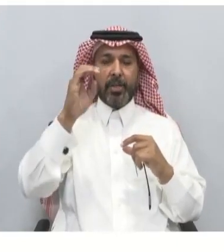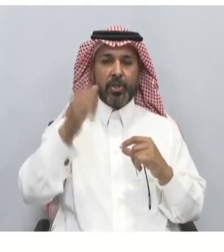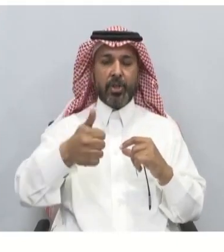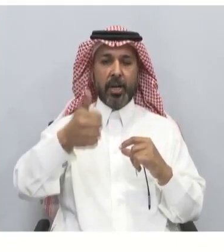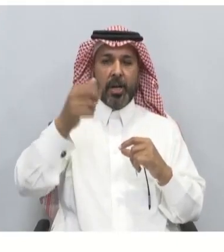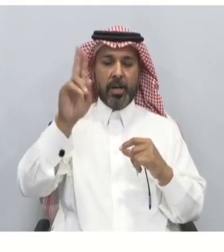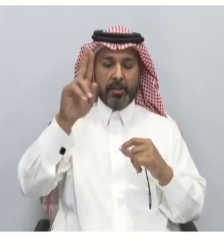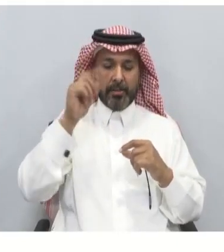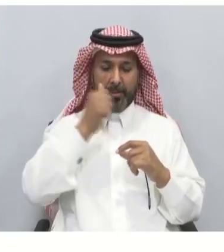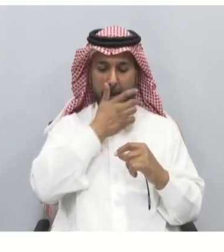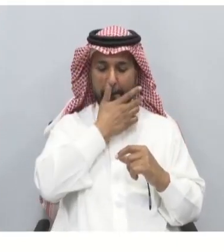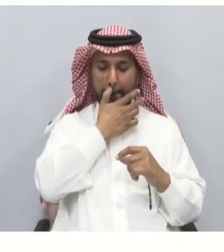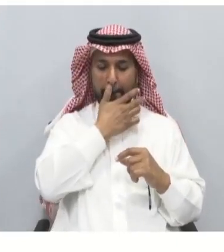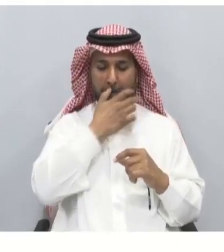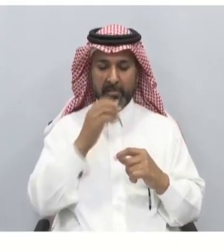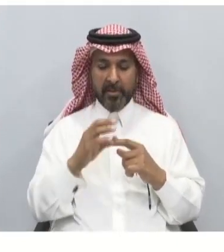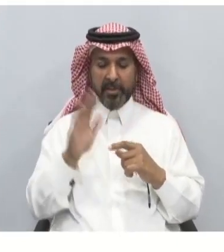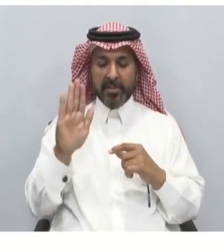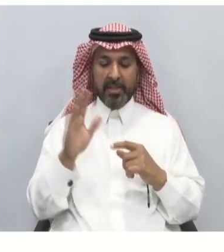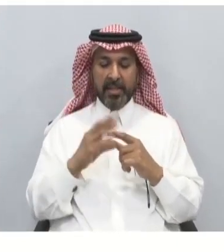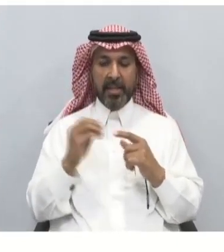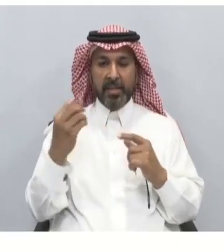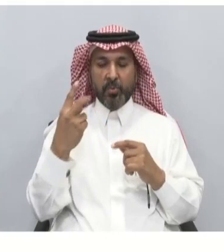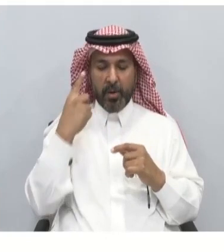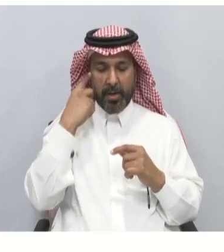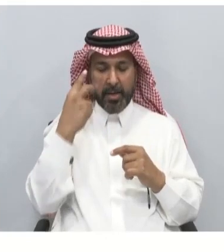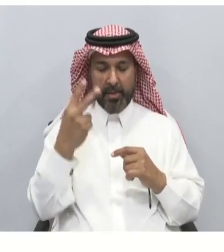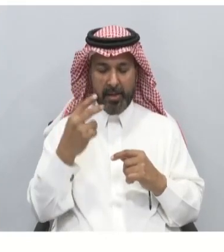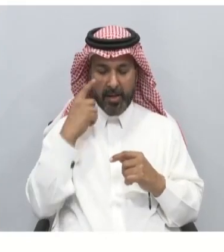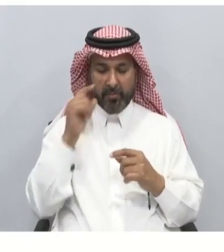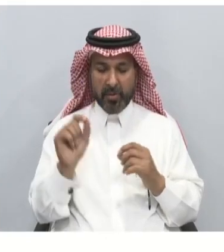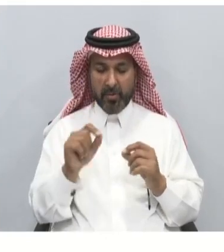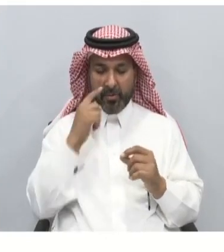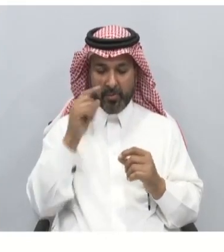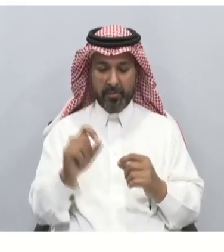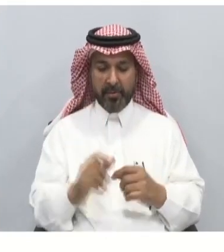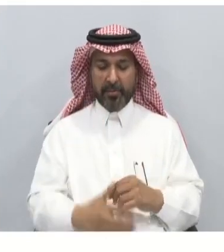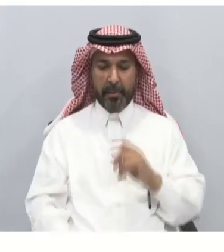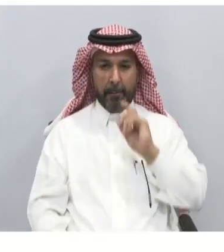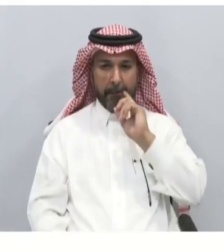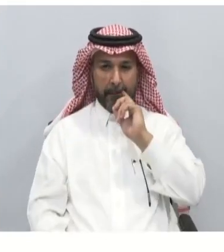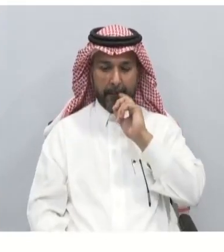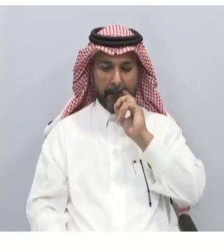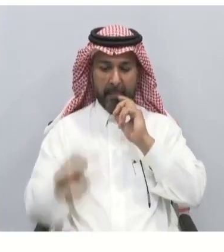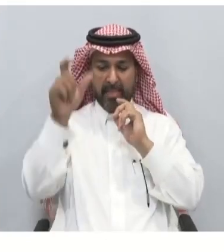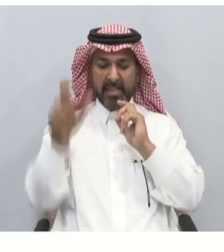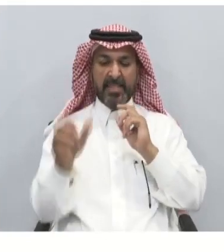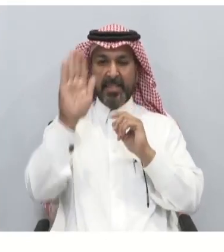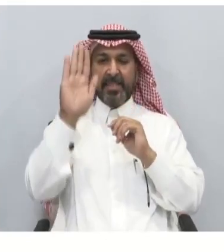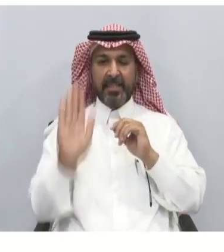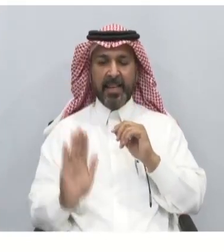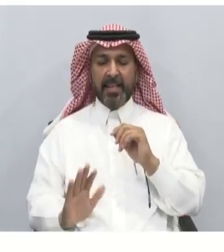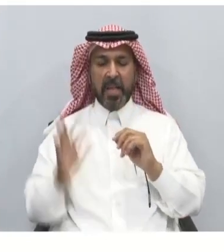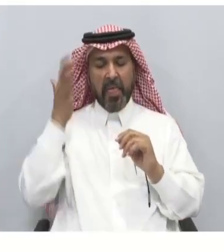عوضنا عن كل سين بالقيمة المدخلة اللي نريدها، ثم أوجدنا الناتج اللي هو المخرجات.